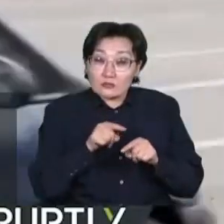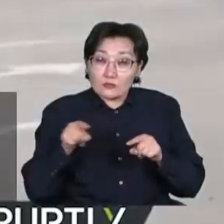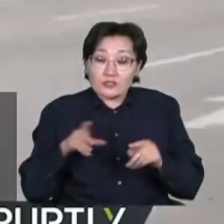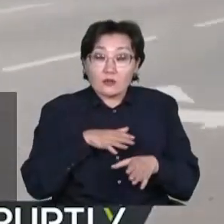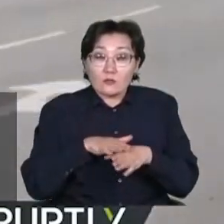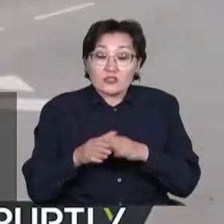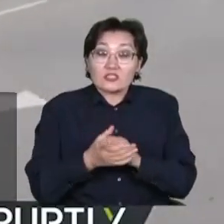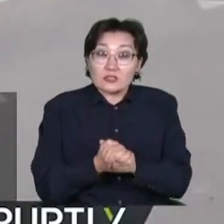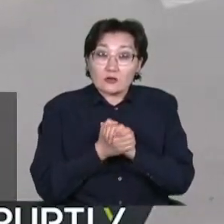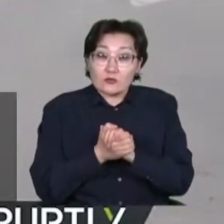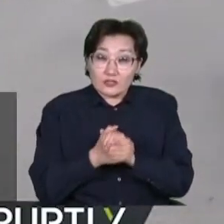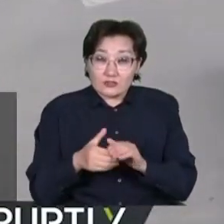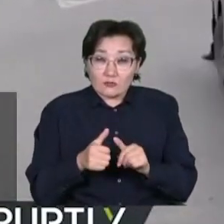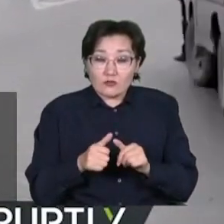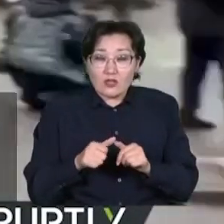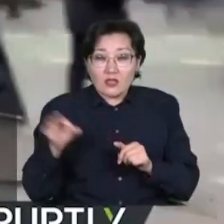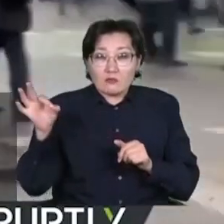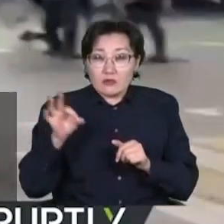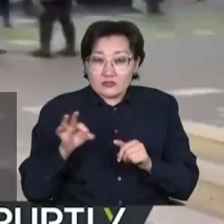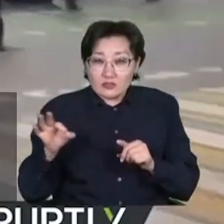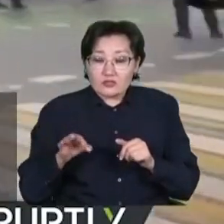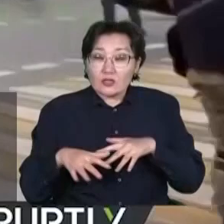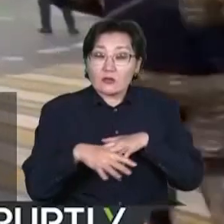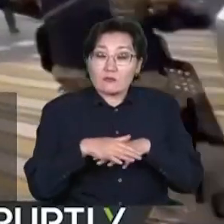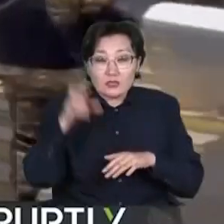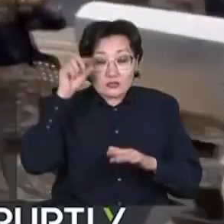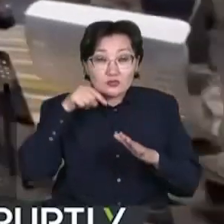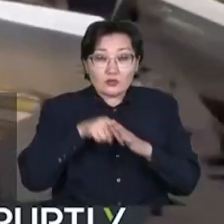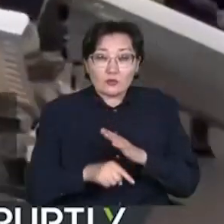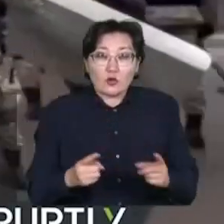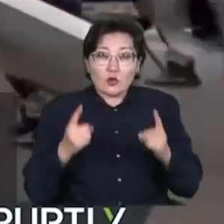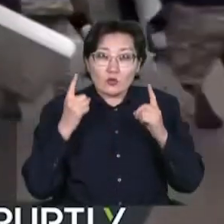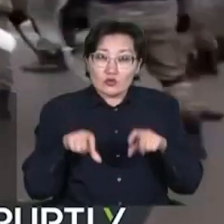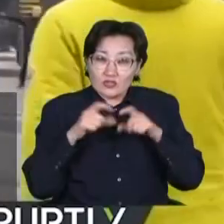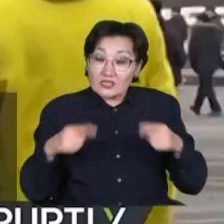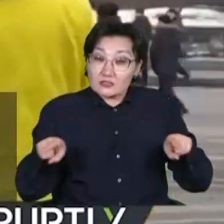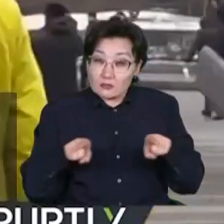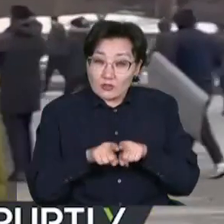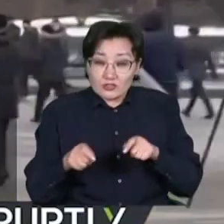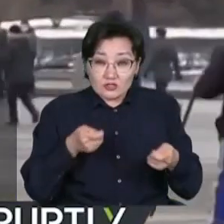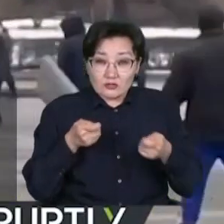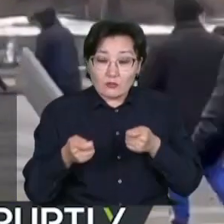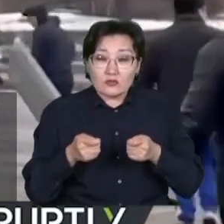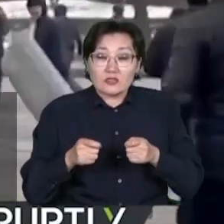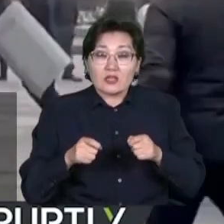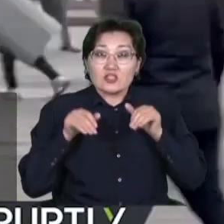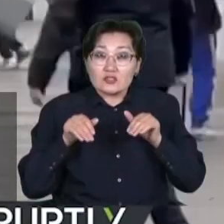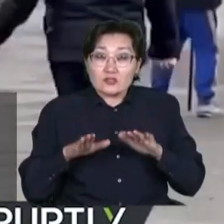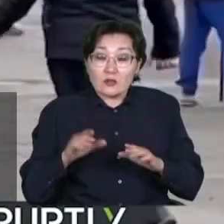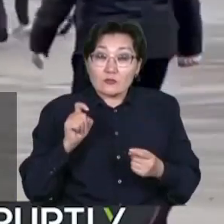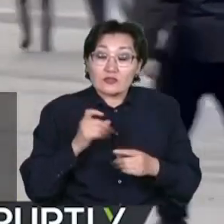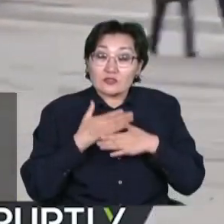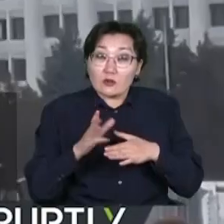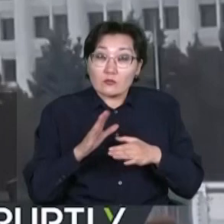тұтастығы мен бірлігі сыналған сәт қоғам үшін де, мемлекет үшін де үлкен емтихан іспетті. Президенттің батыл шешімі болмаса, елдің